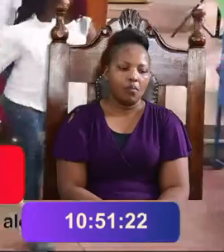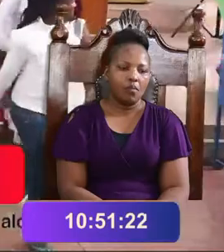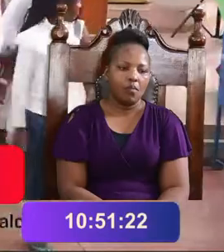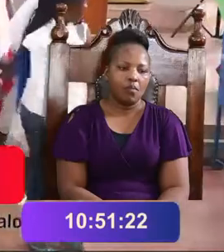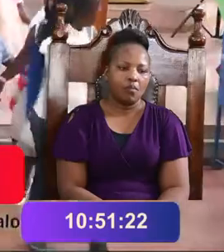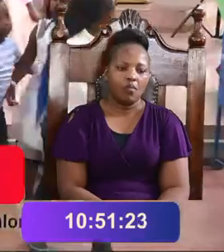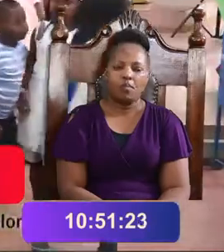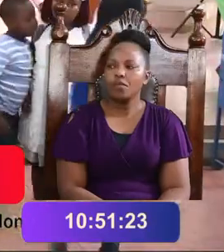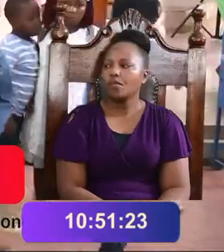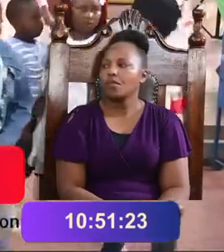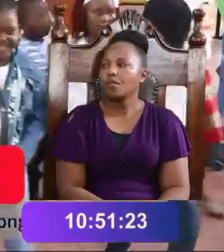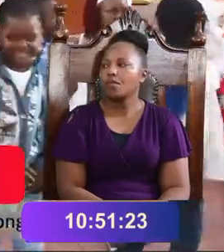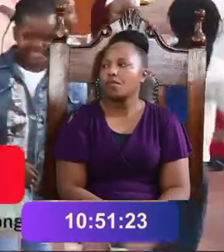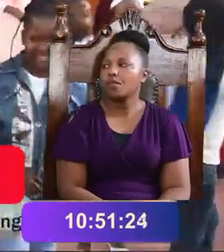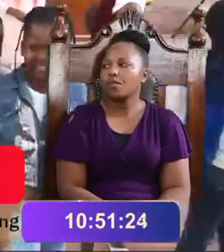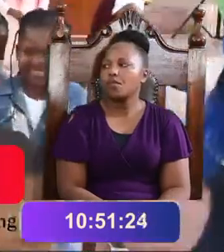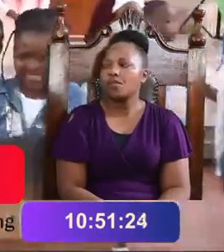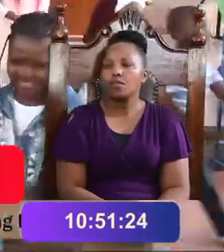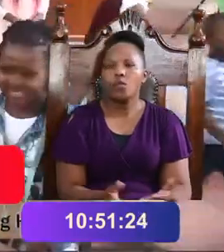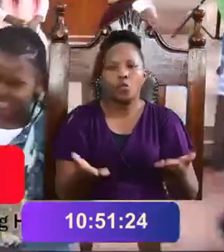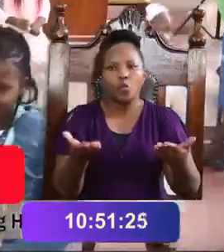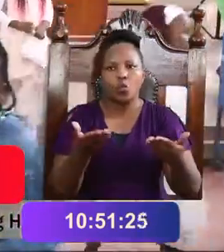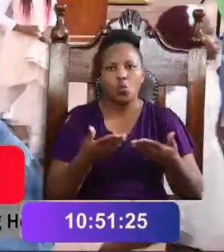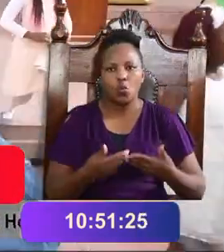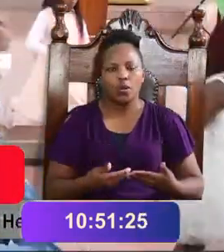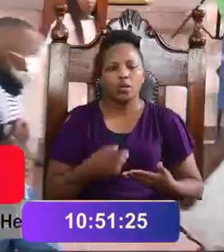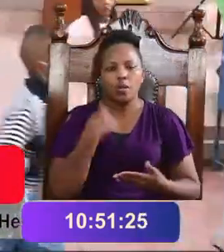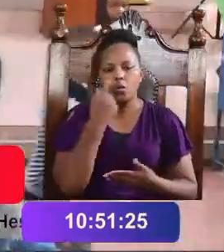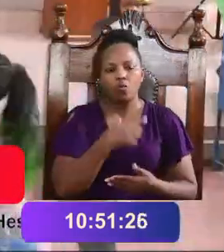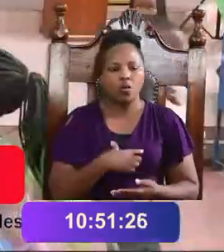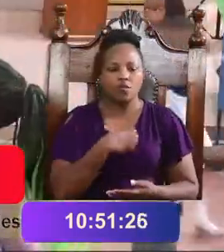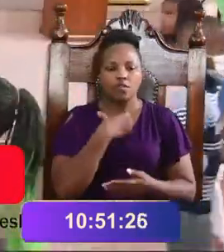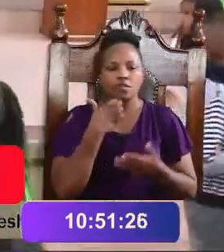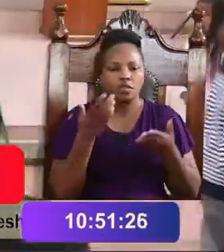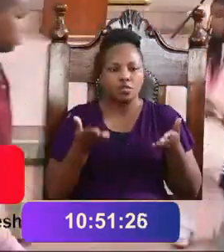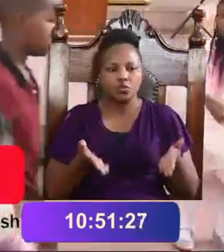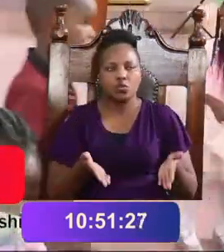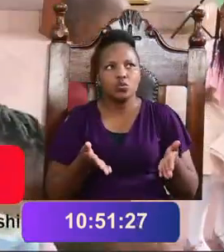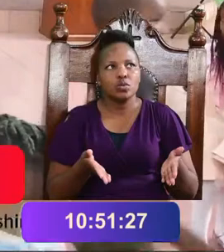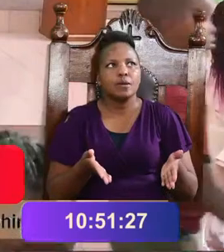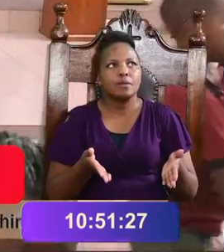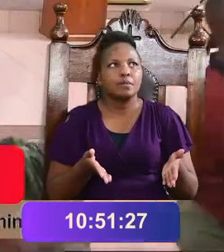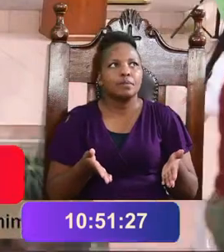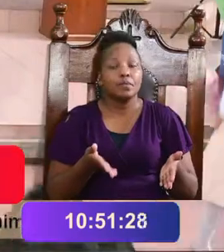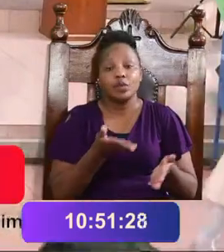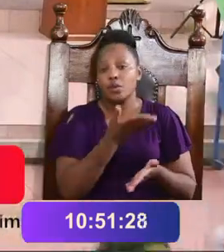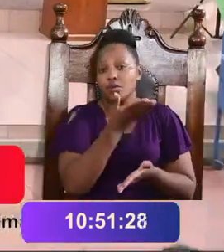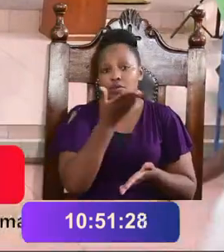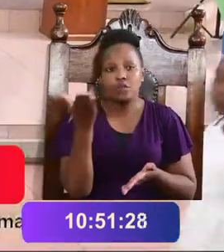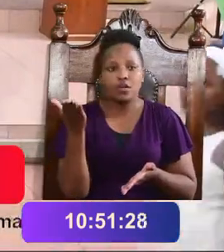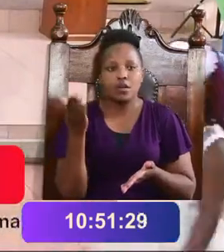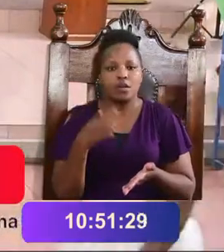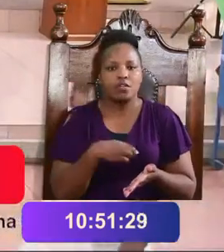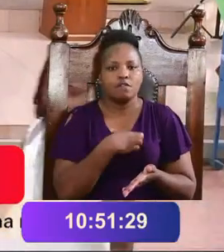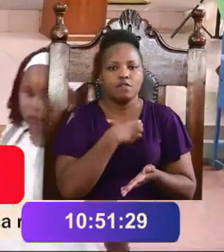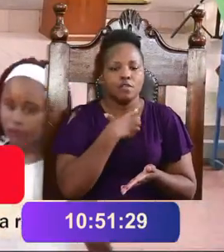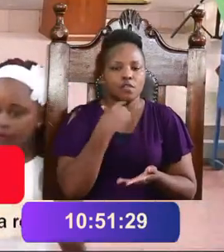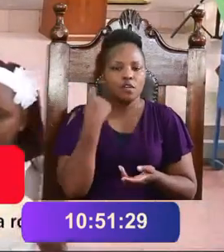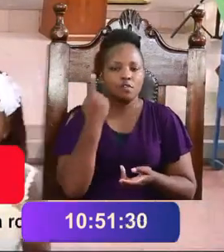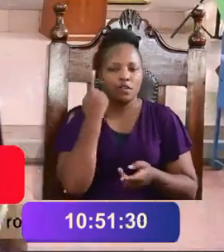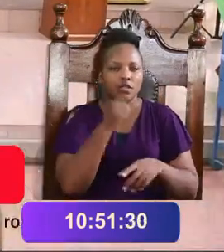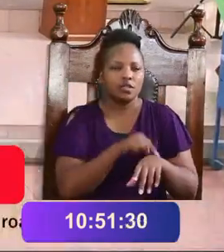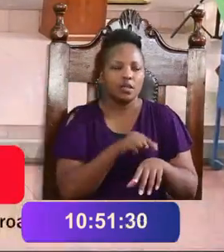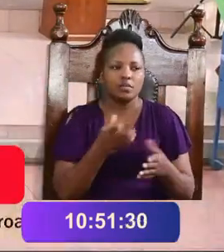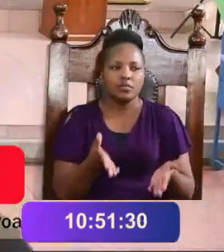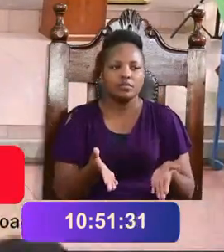pia ni kuwapokea wale ambao ni wageni wetu. Kama uko hapa, labda haujawahi kuja